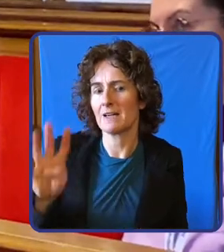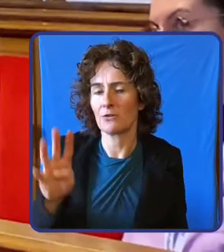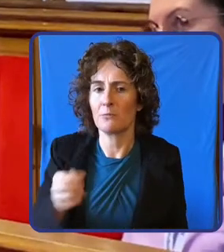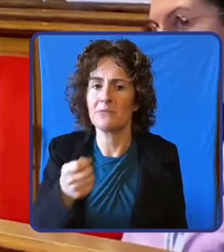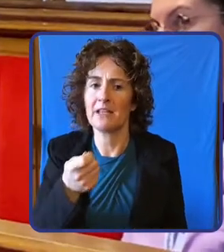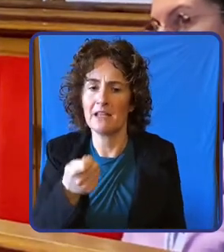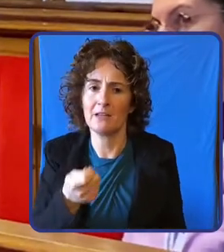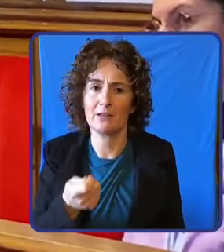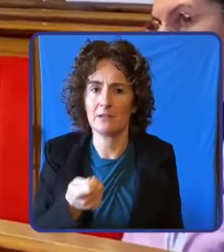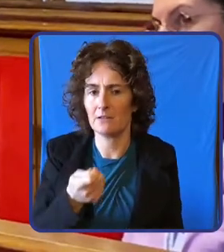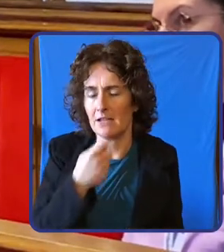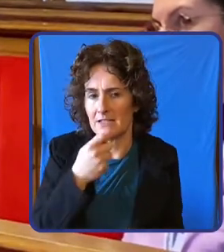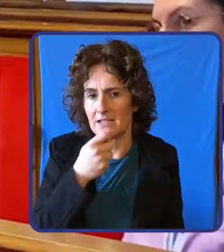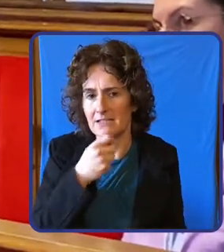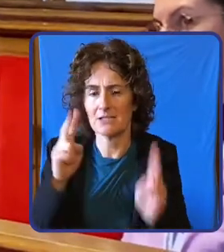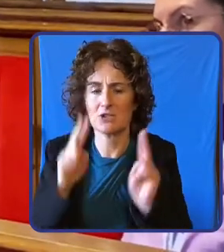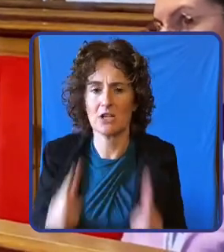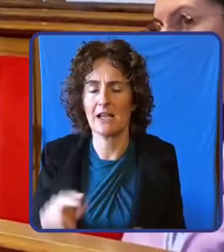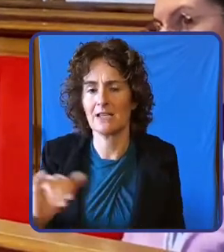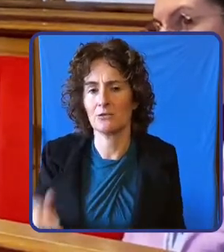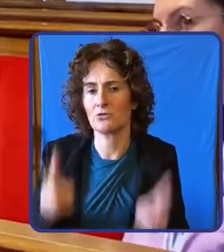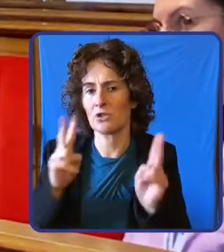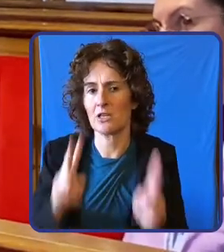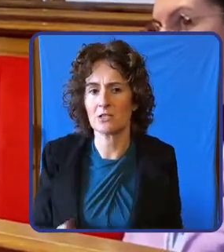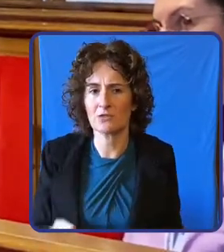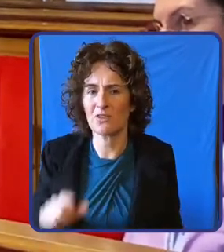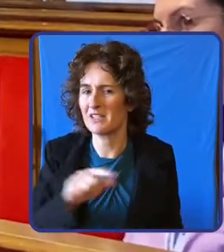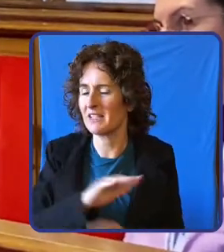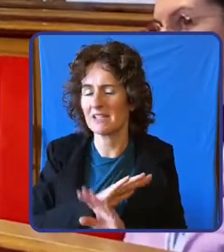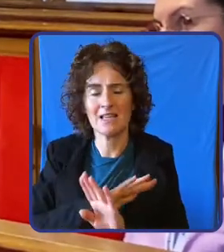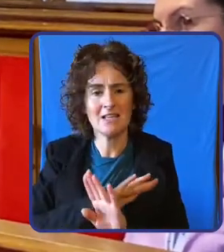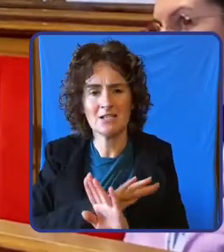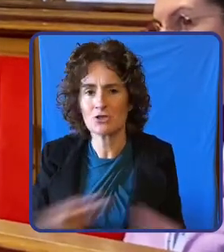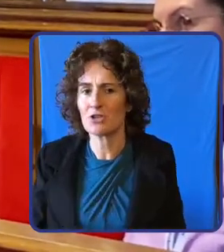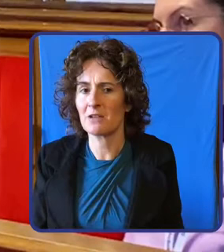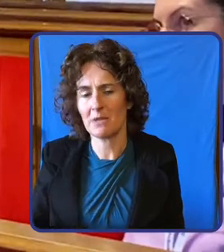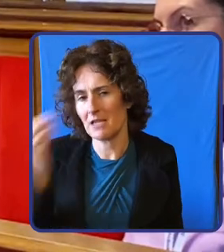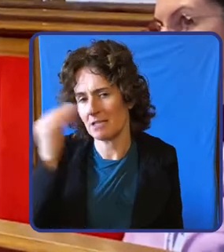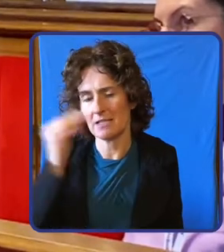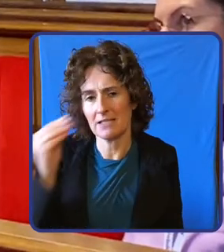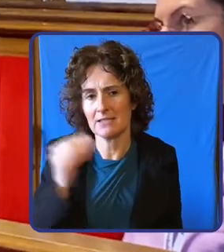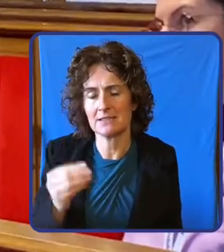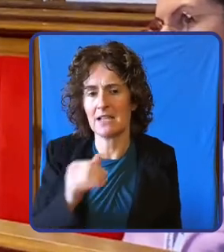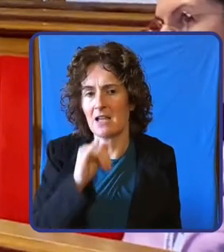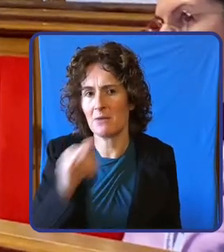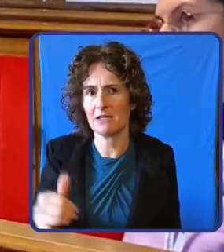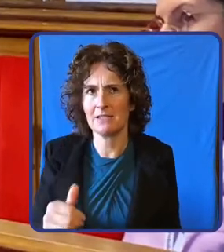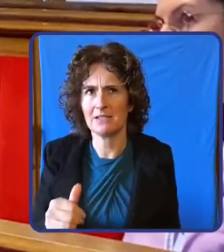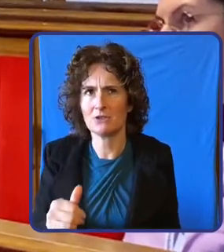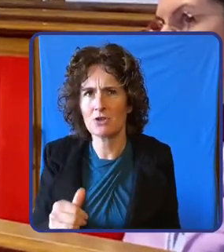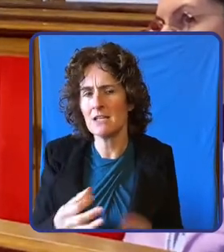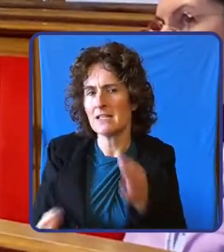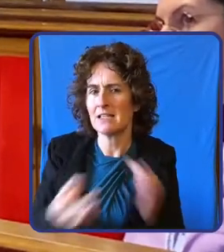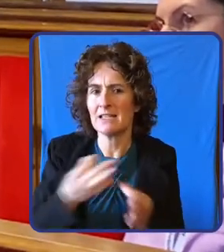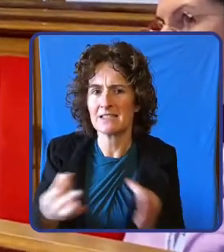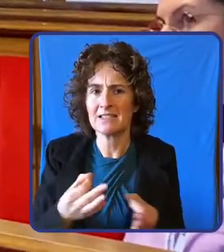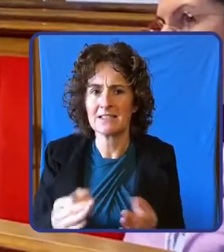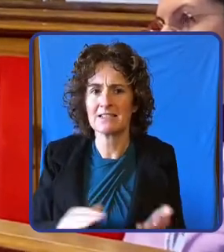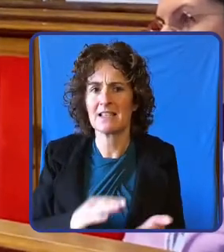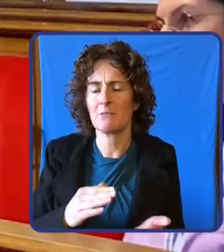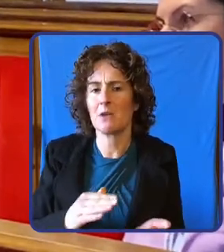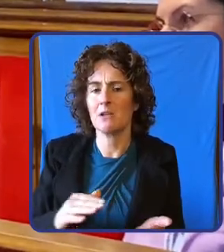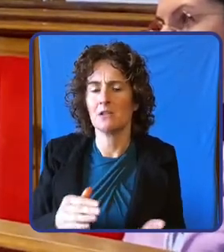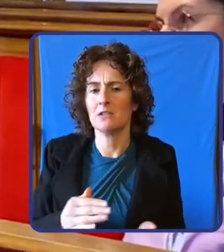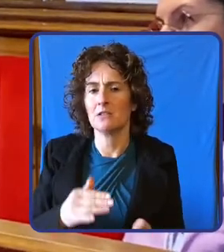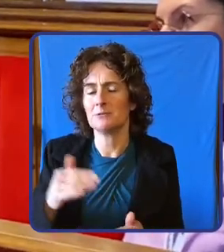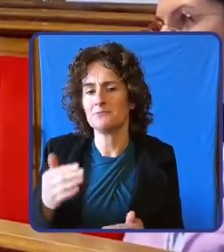egy büféépítésre szánt, aminek abszolút nincs értelme. Ilyenkor persze felvetődik az emberben, hogy melyik havernak kell ez a büfé, hiszen eddig megláttuk